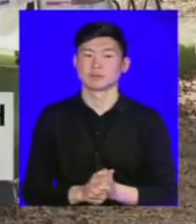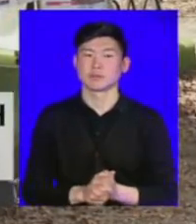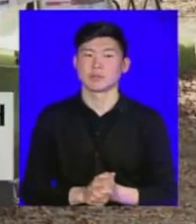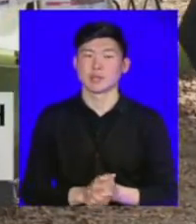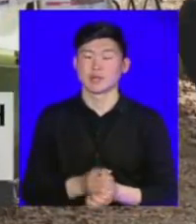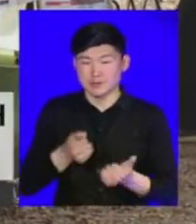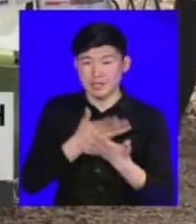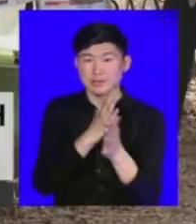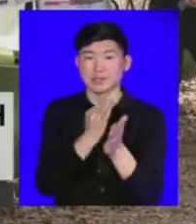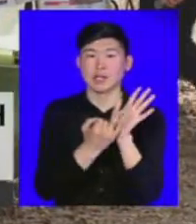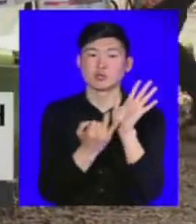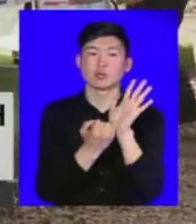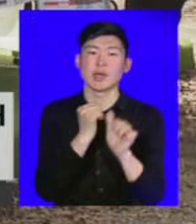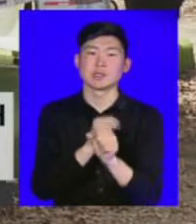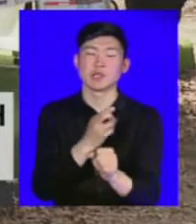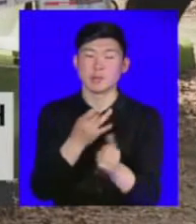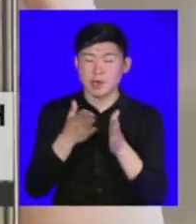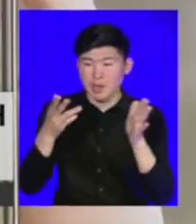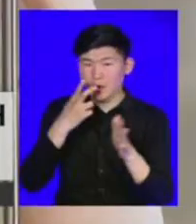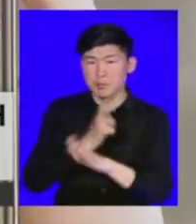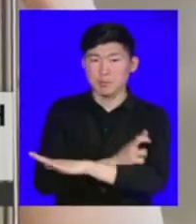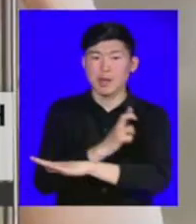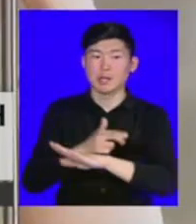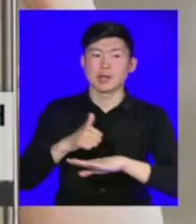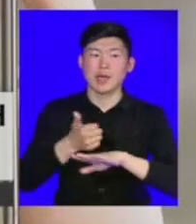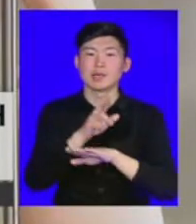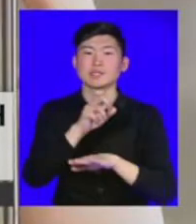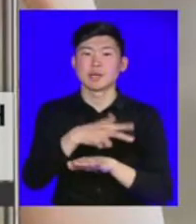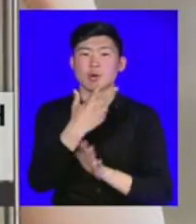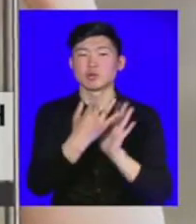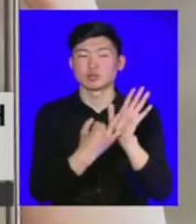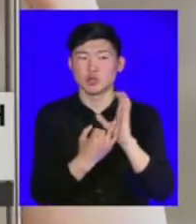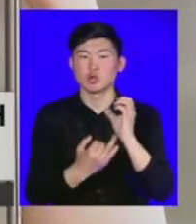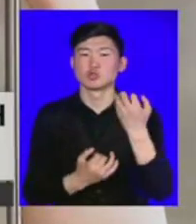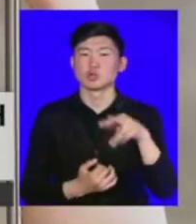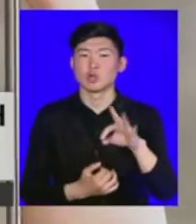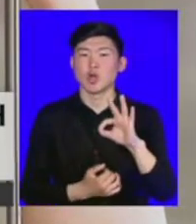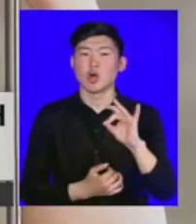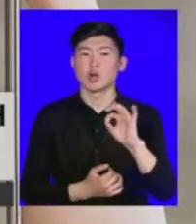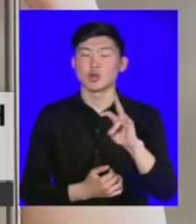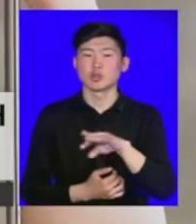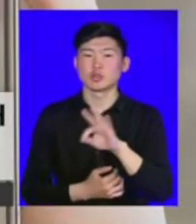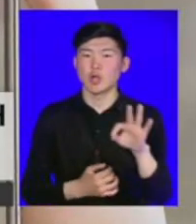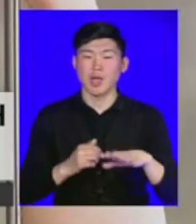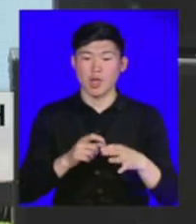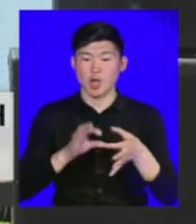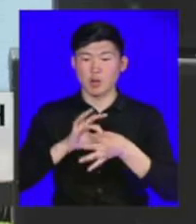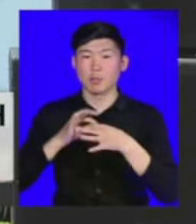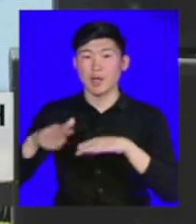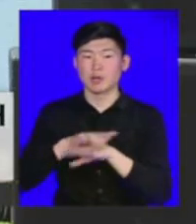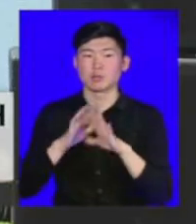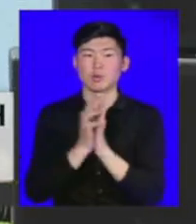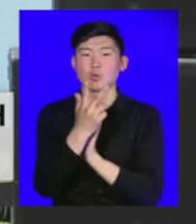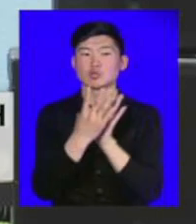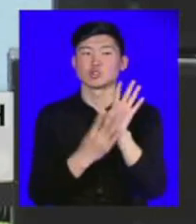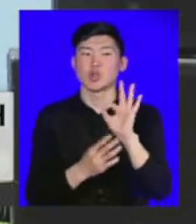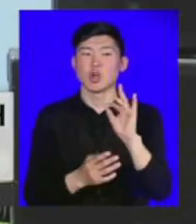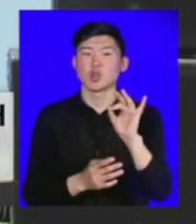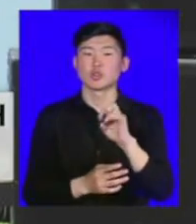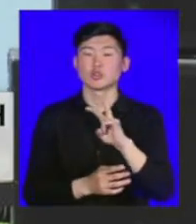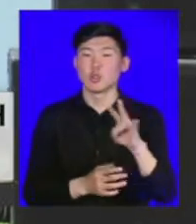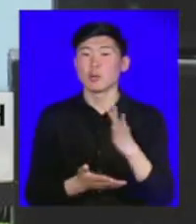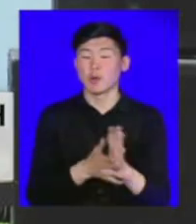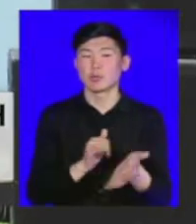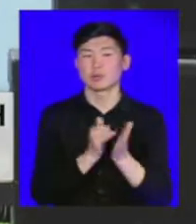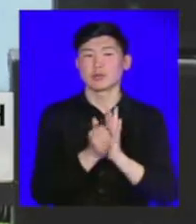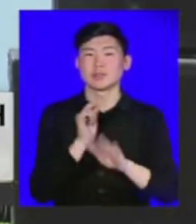Зарлагдсан 76 ажлын байрыг задлагт харуул байгаль орчин аялал жуулчлалын яамд 37 сул оронтой, харьяа газруудад 39 сул оронтой байна. Тухайлбал цаг